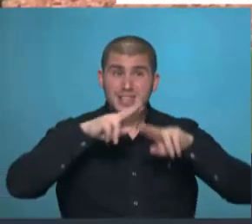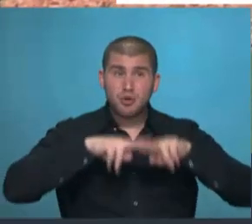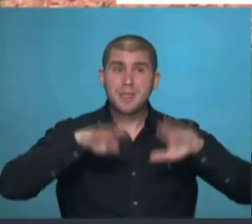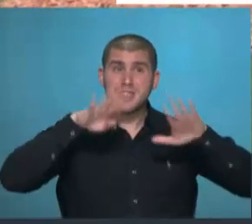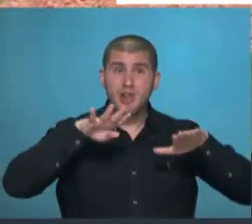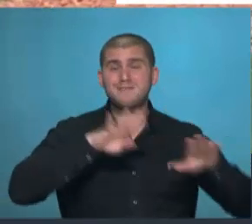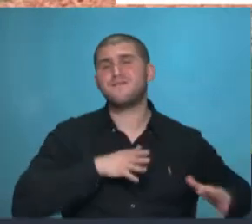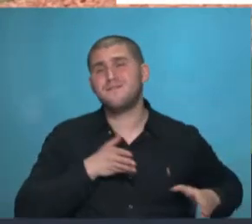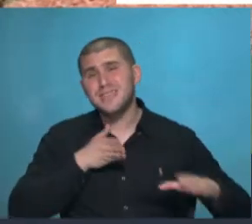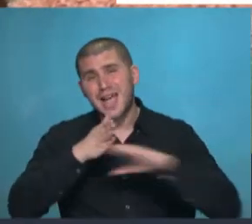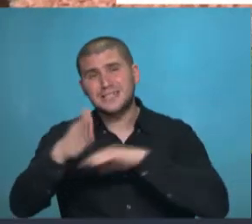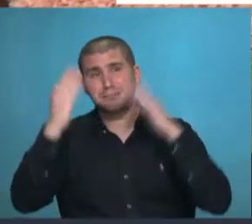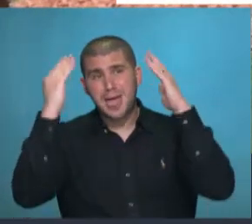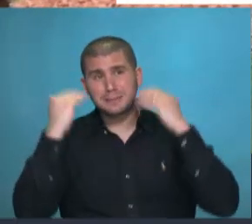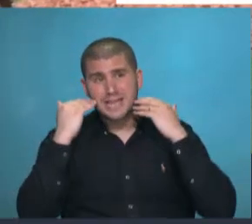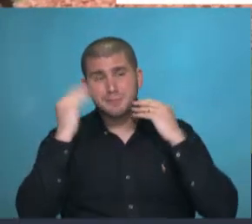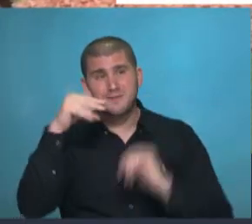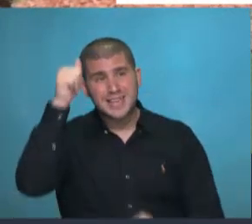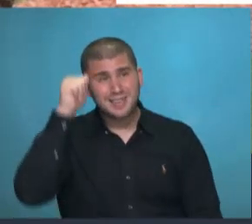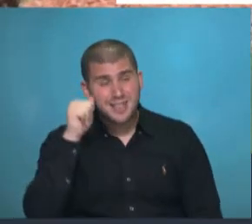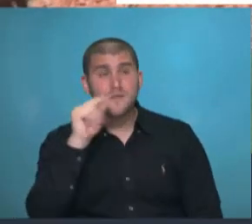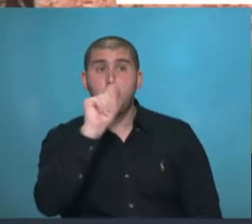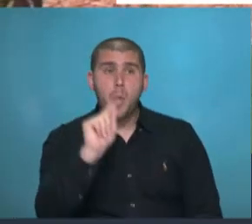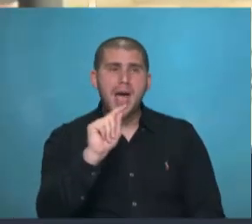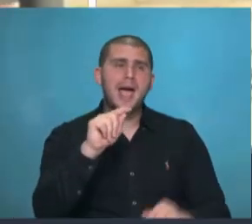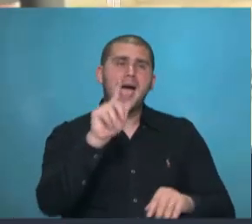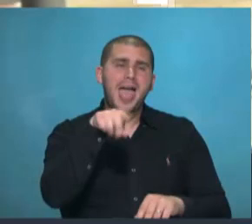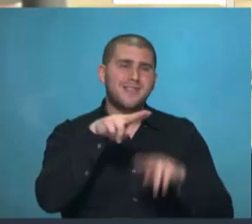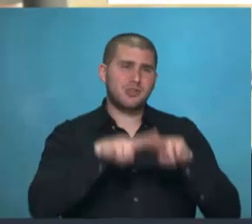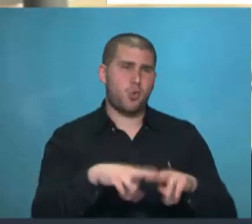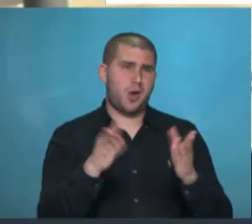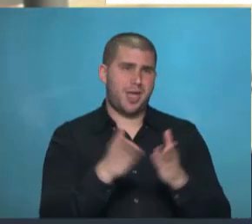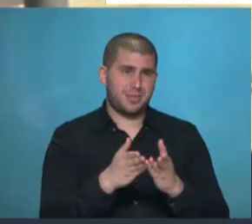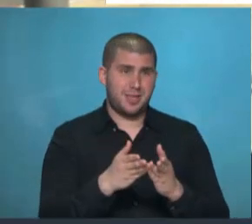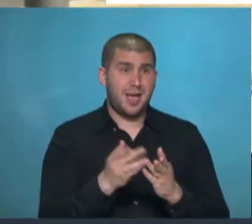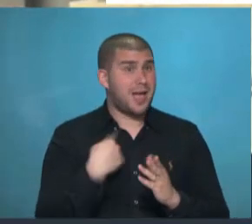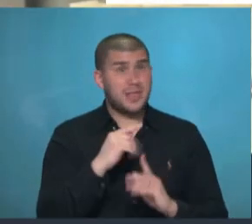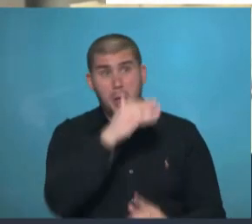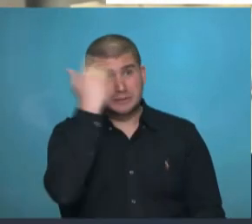עוברים לעקבה ולמצרים, ואולי 1,000 נשארים באילת. אתה יודע מה, לא אגזים, אה?